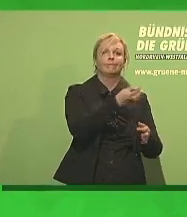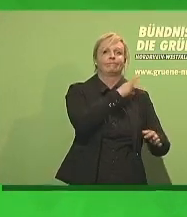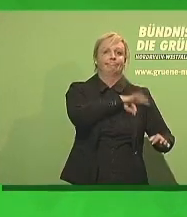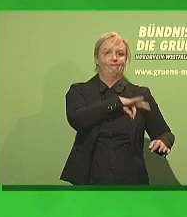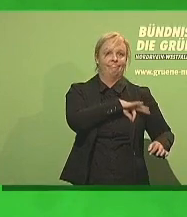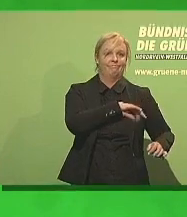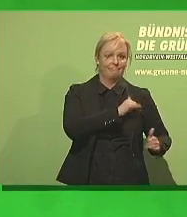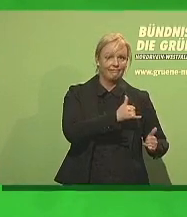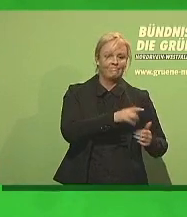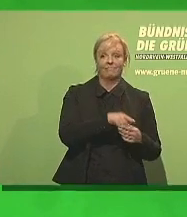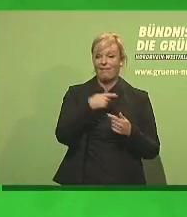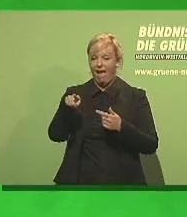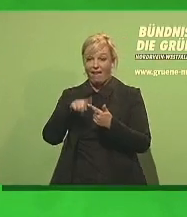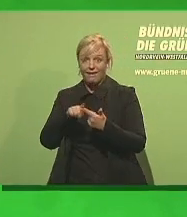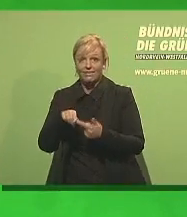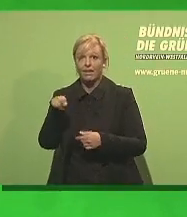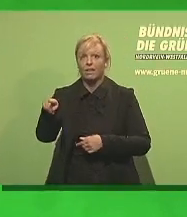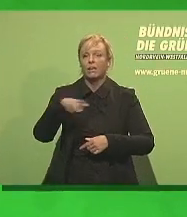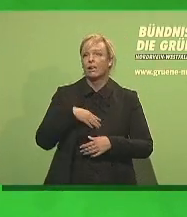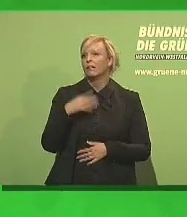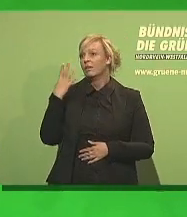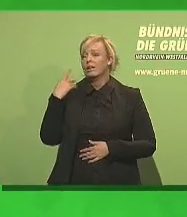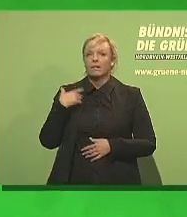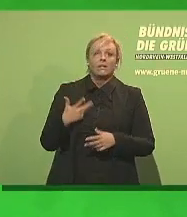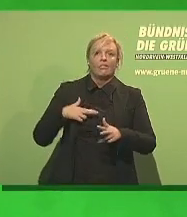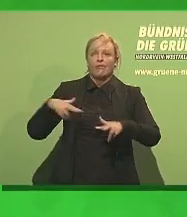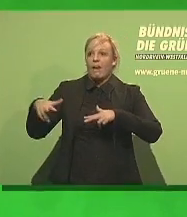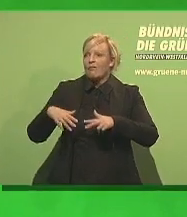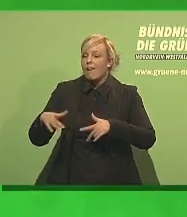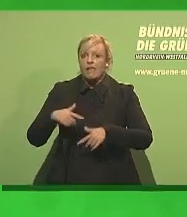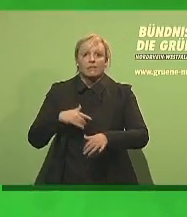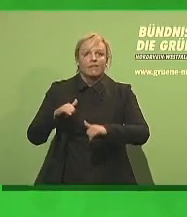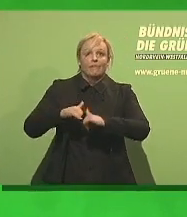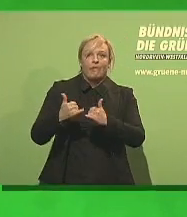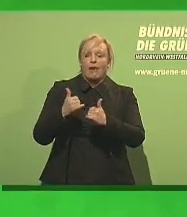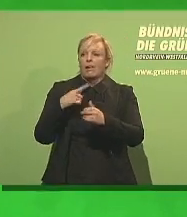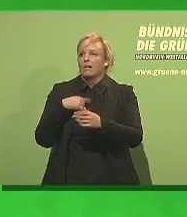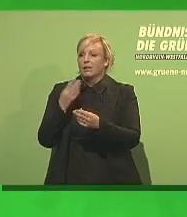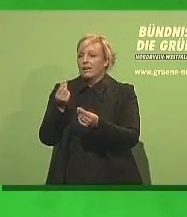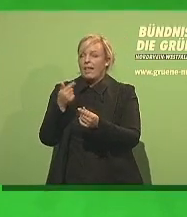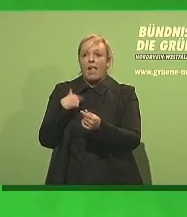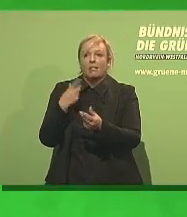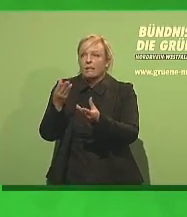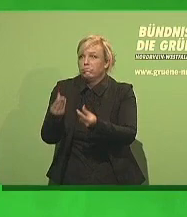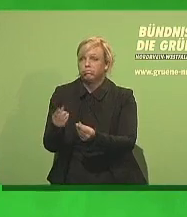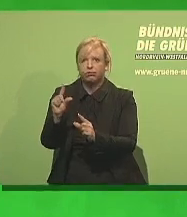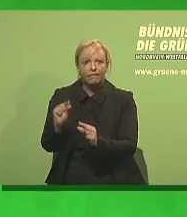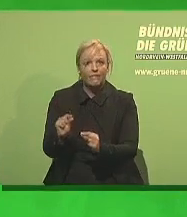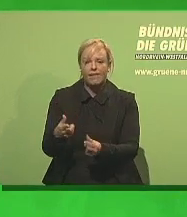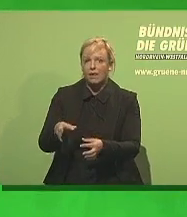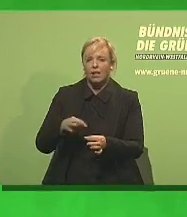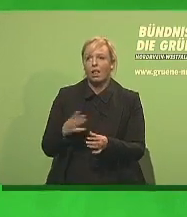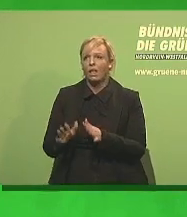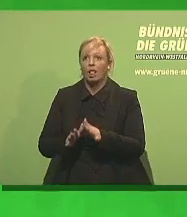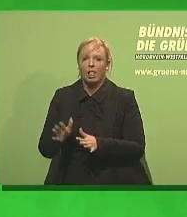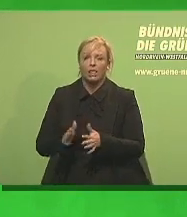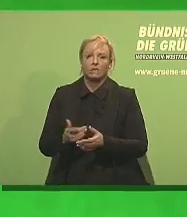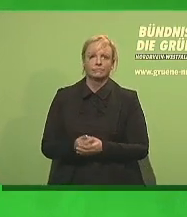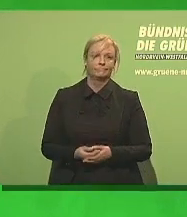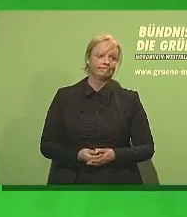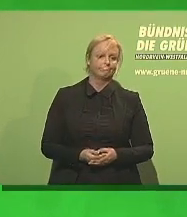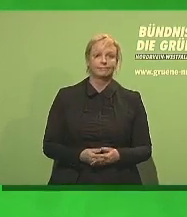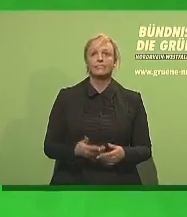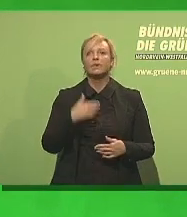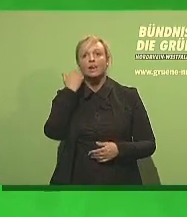anderen die seit Jahren Mangel verwalten und strukturell massiv unterfinanziert sind. Liebe Freundinnen und Freunde,